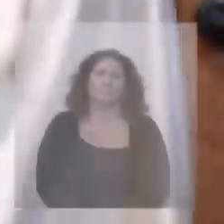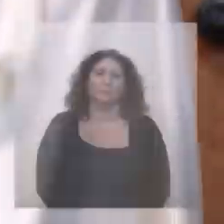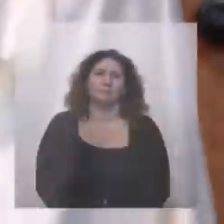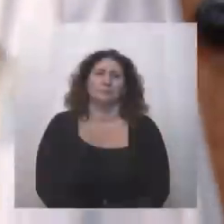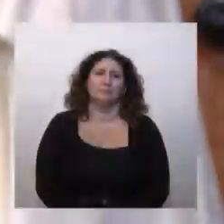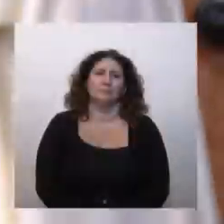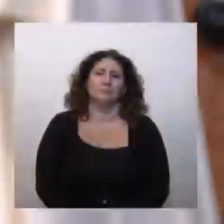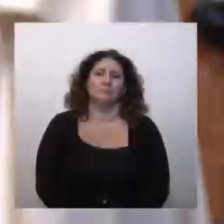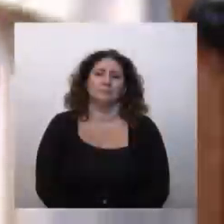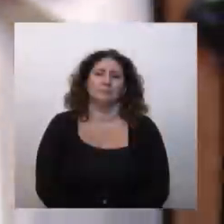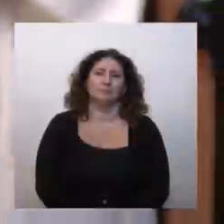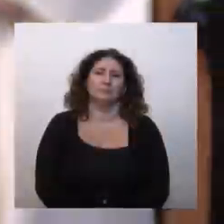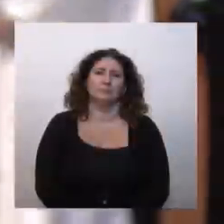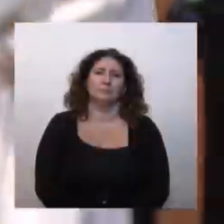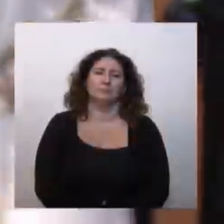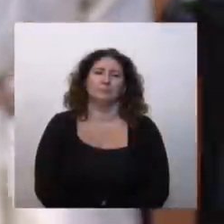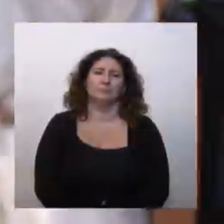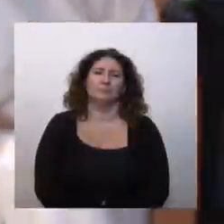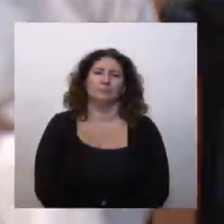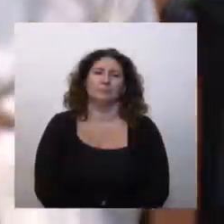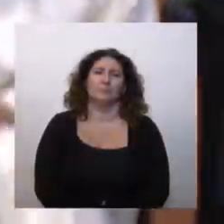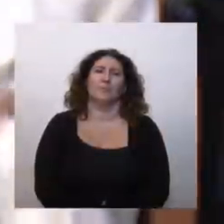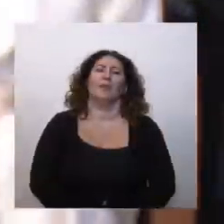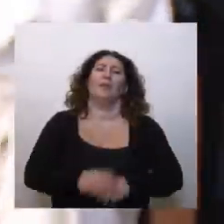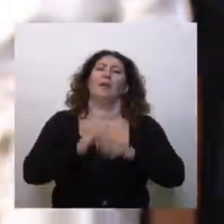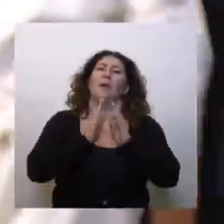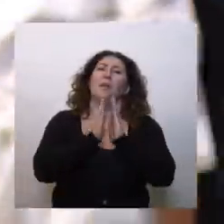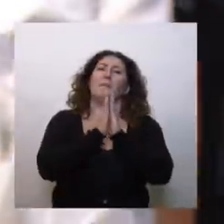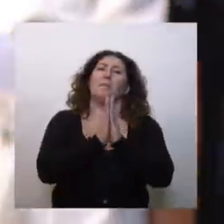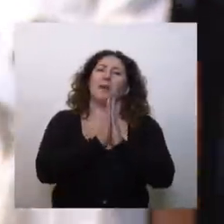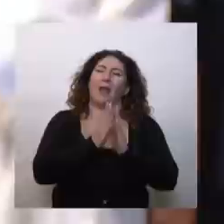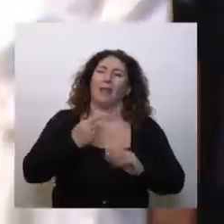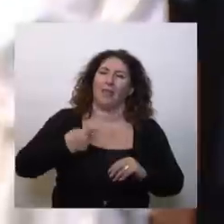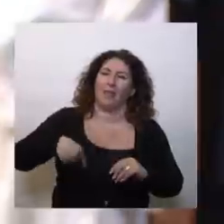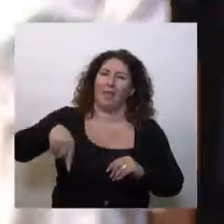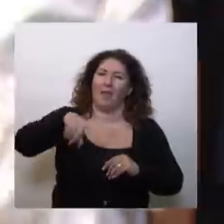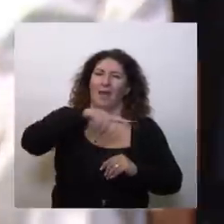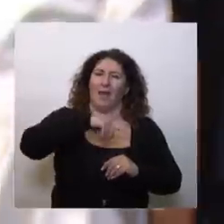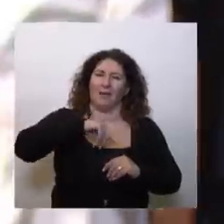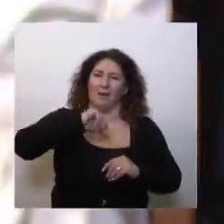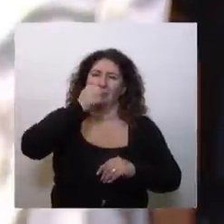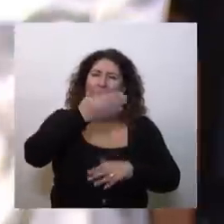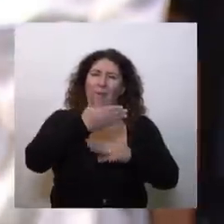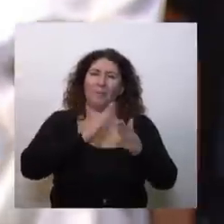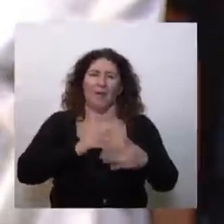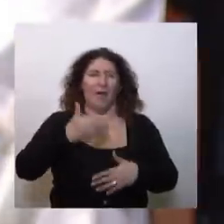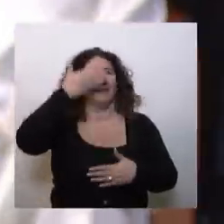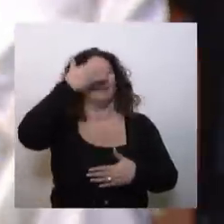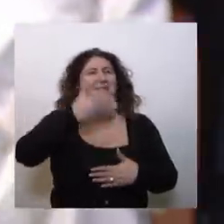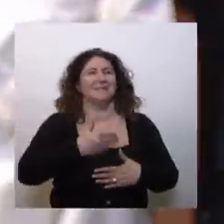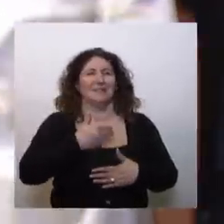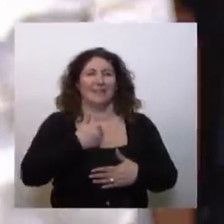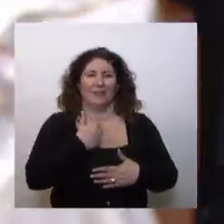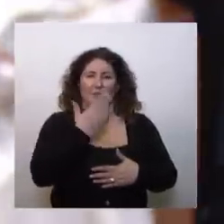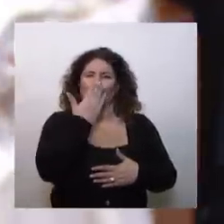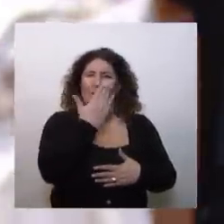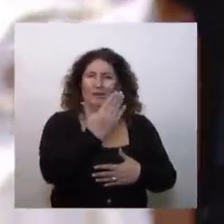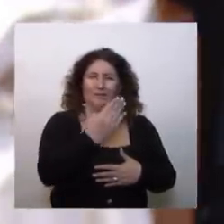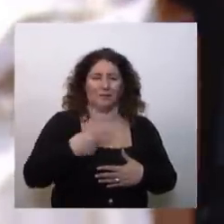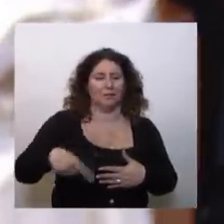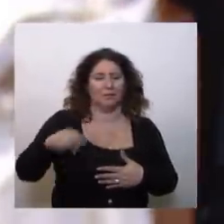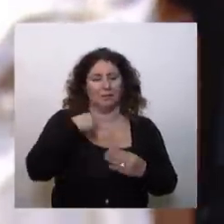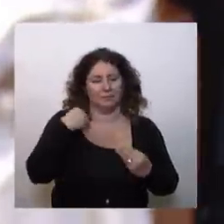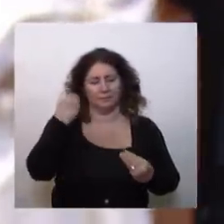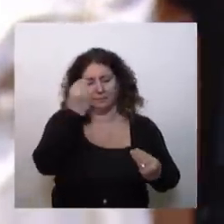Nella prima parte della nostra preghiera davanti alla Sindone abbiamo